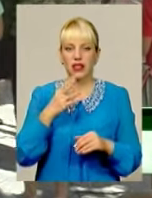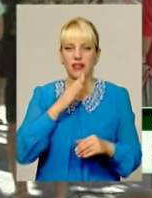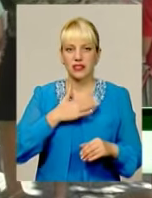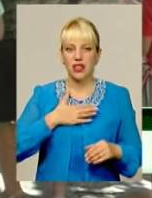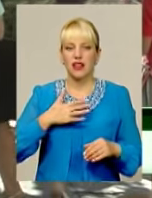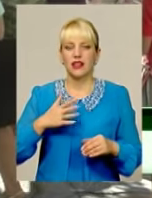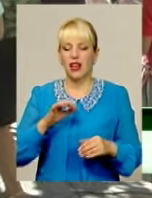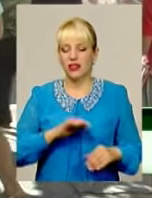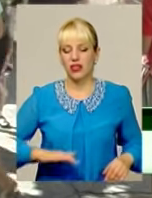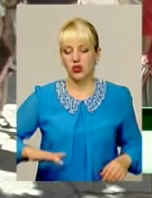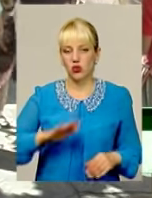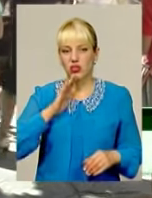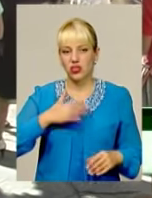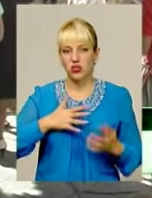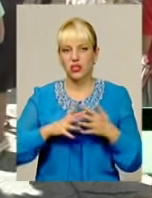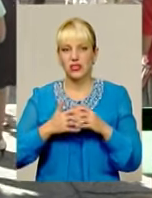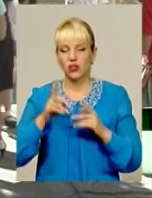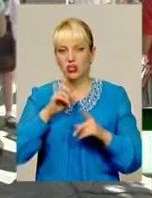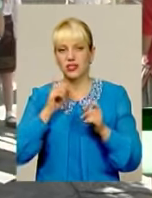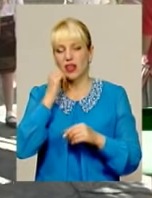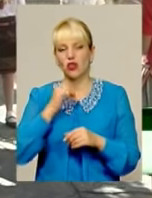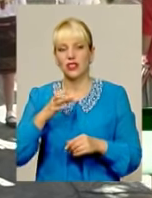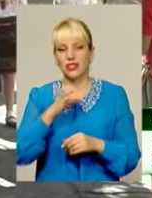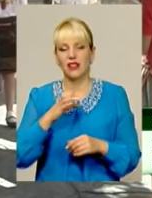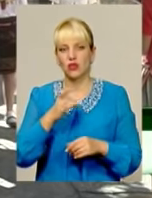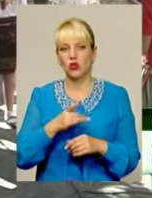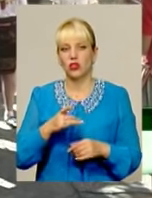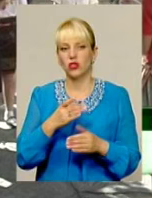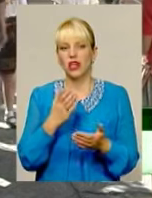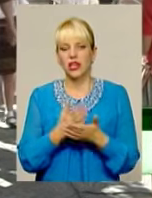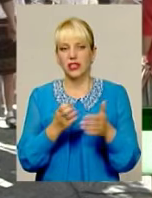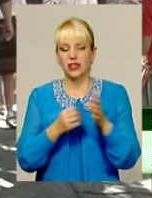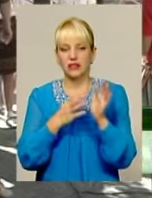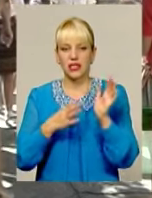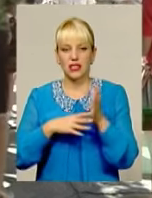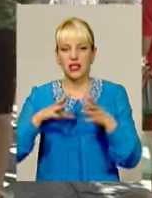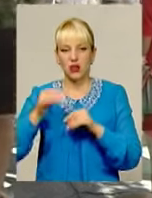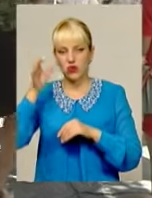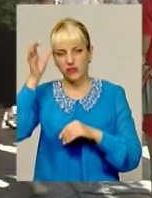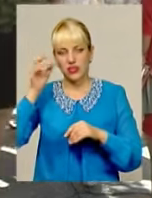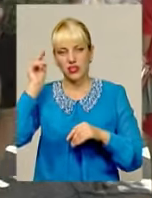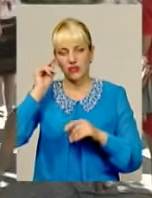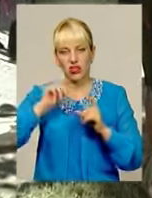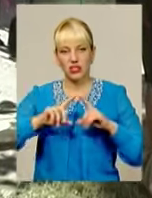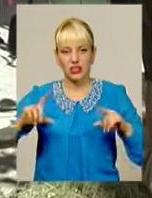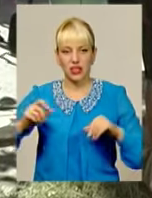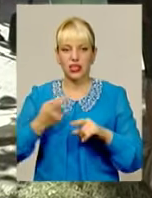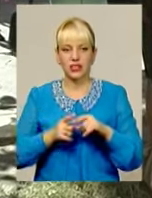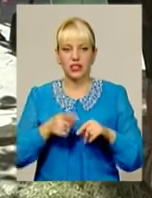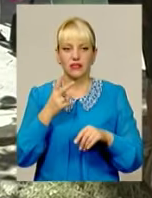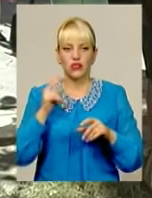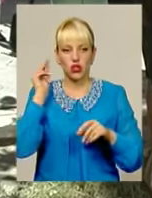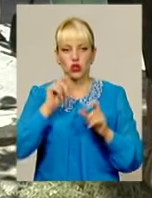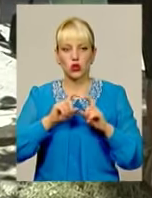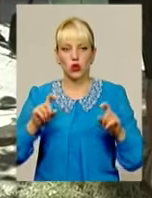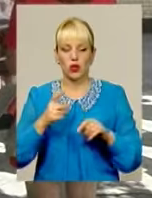нашої селищної ради, Старосинявського району, у нас 19 загальноосвітніх навчальних закладів. З них дві школи першого